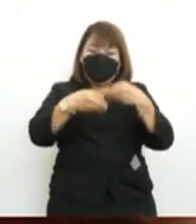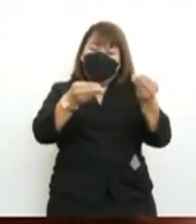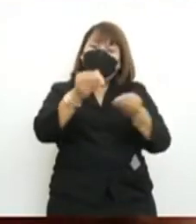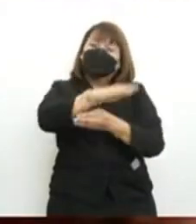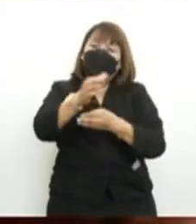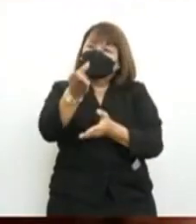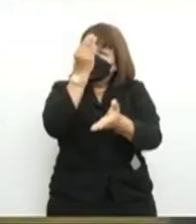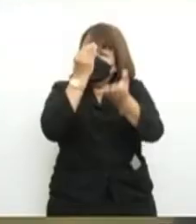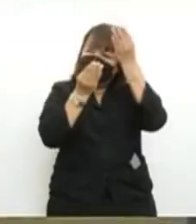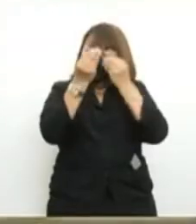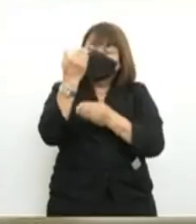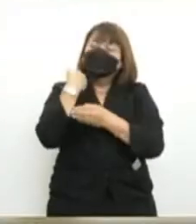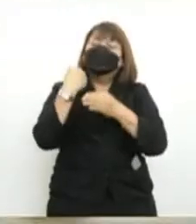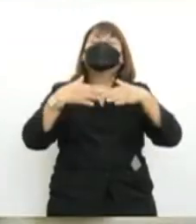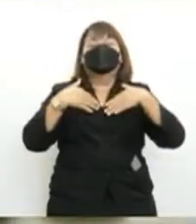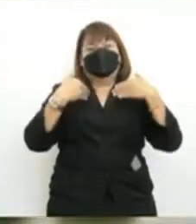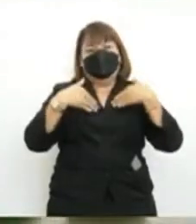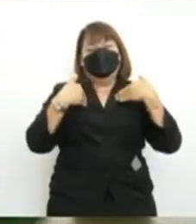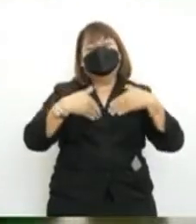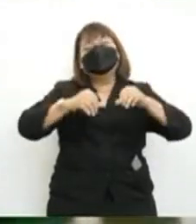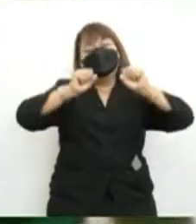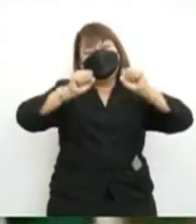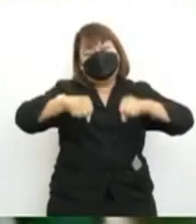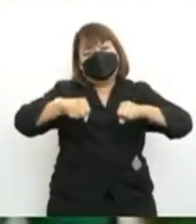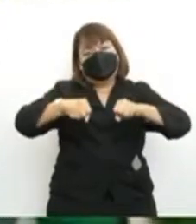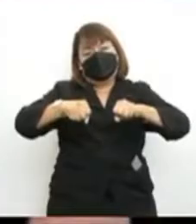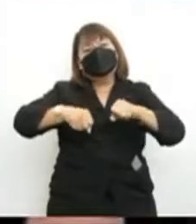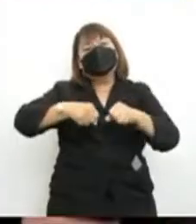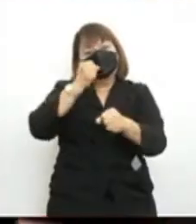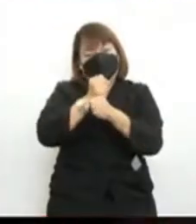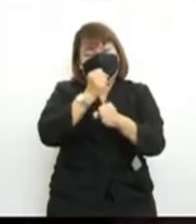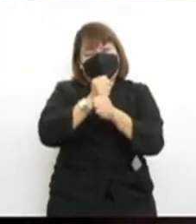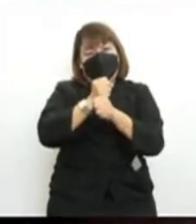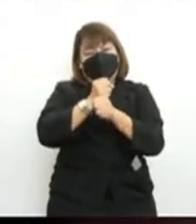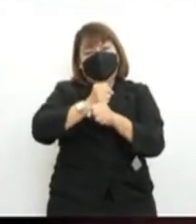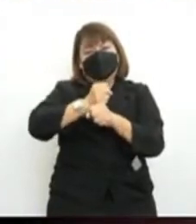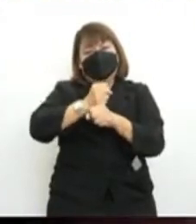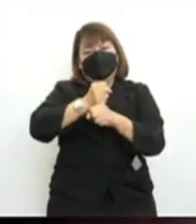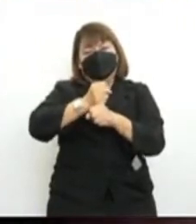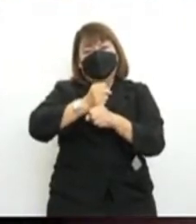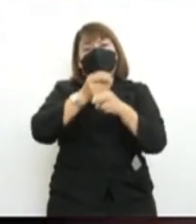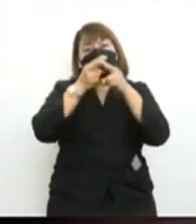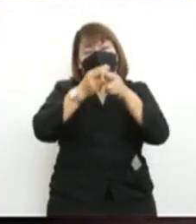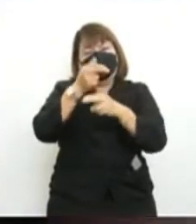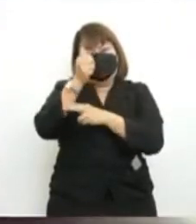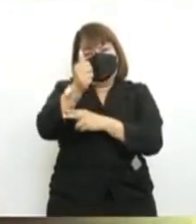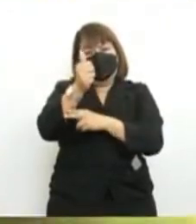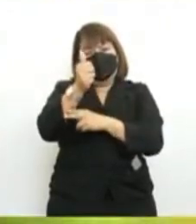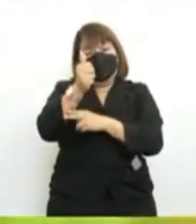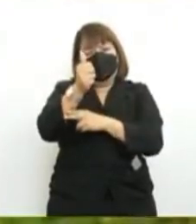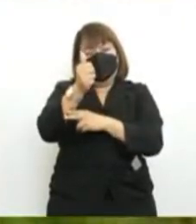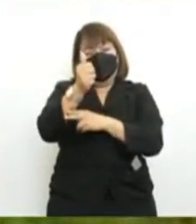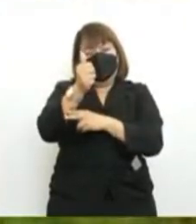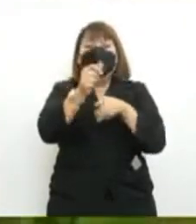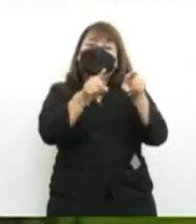นเรียนรู้อย่างมีความสุขสามารถลงมือปฏิบัติสิ่งที่ได้เรียนรู้ด้วยตนเองสอดคล้อง